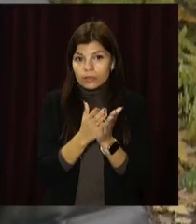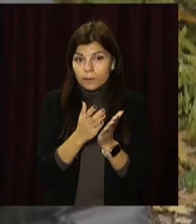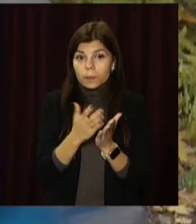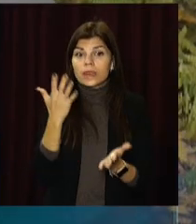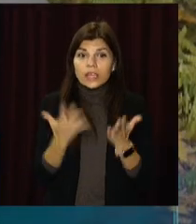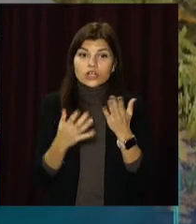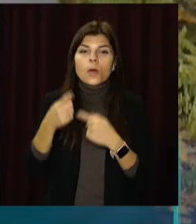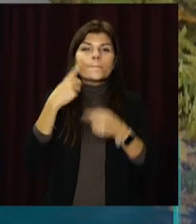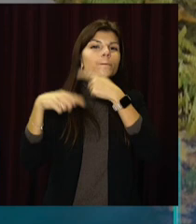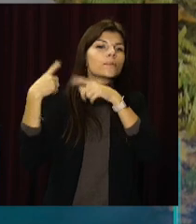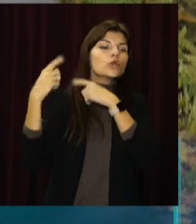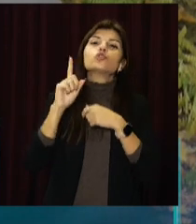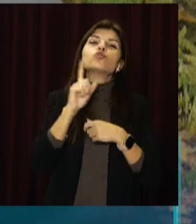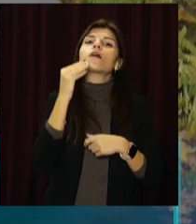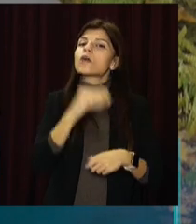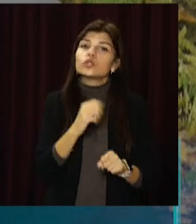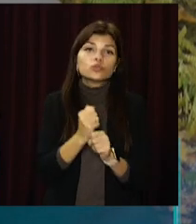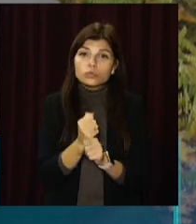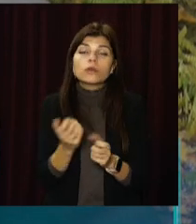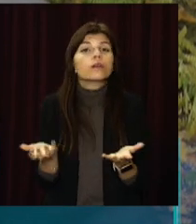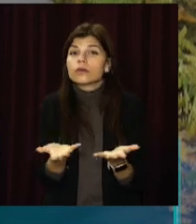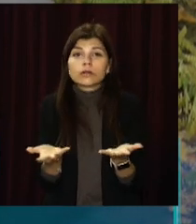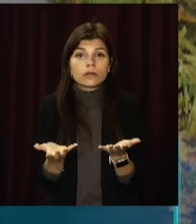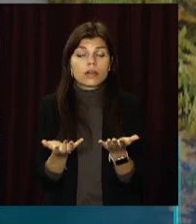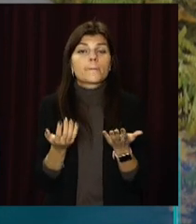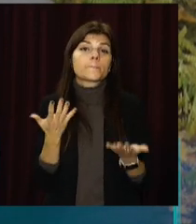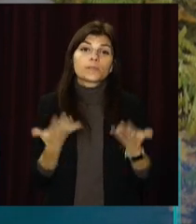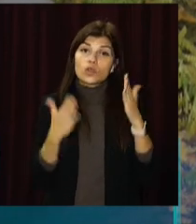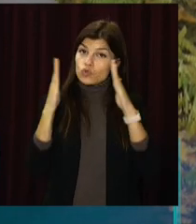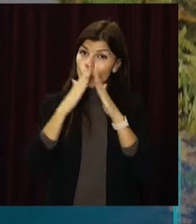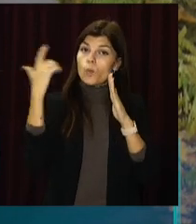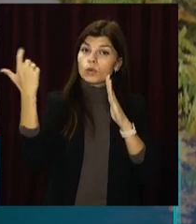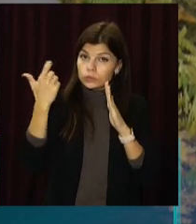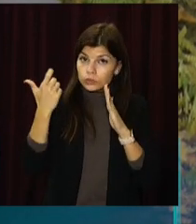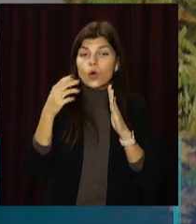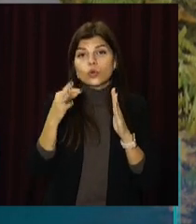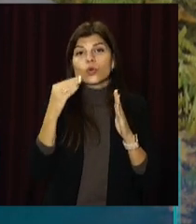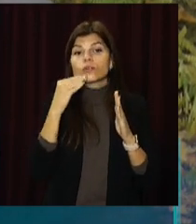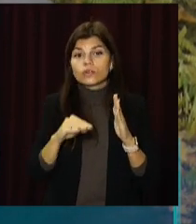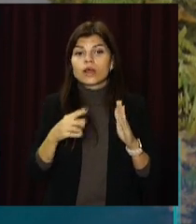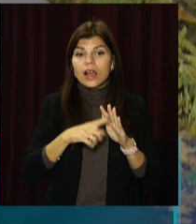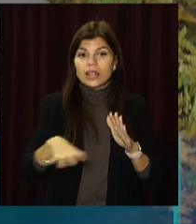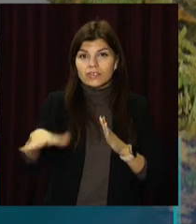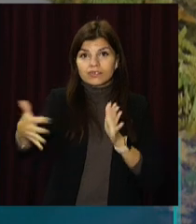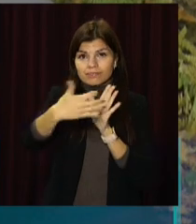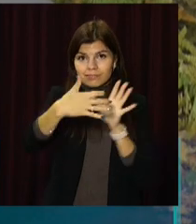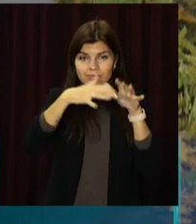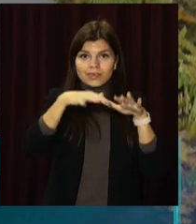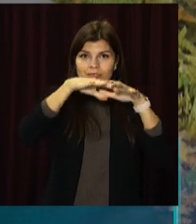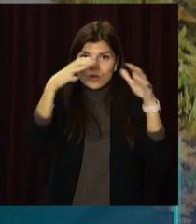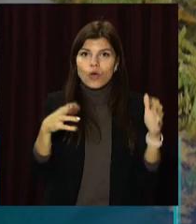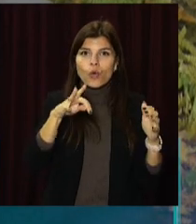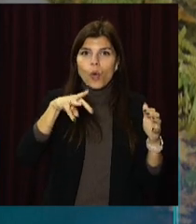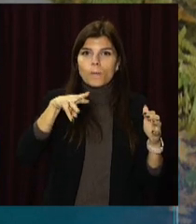Якщо повернутися до того, що краще робити, то взагалі-то це, якщо це домогосподарство, то краще всього це компостувати і